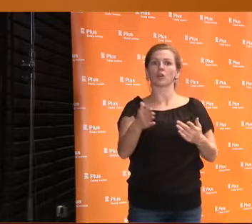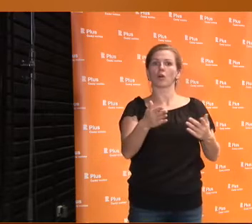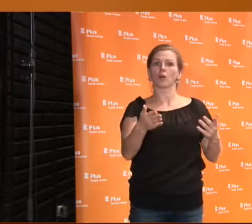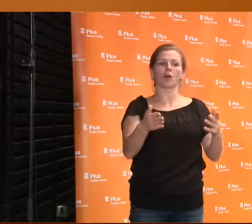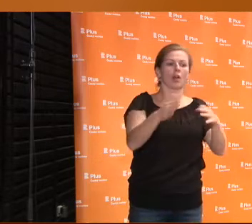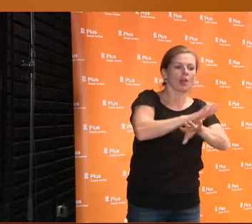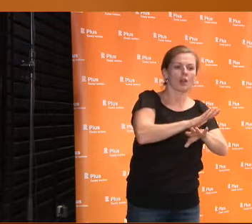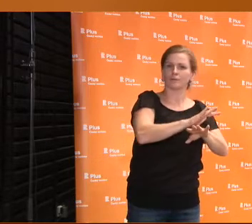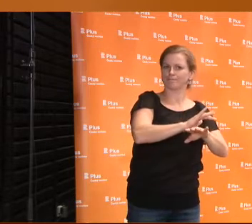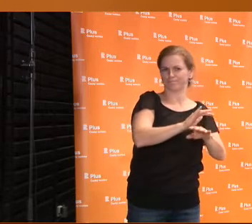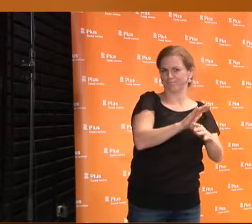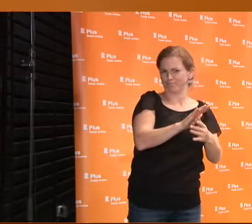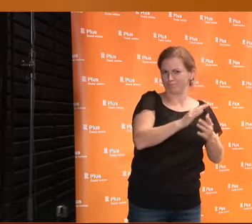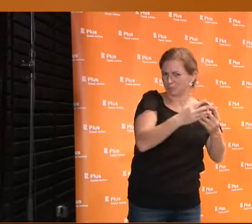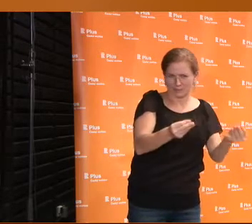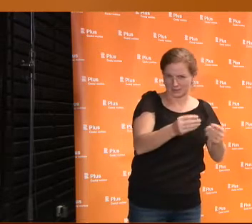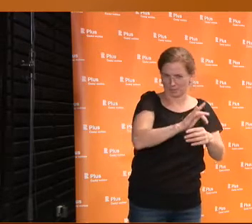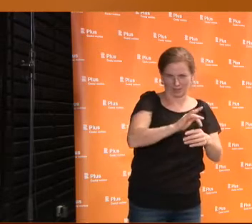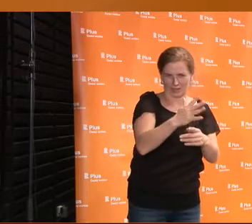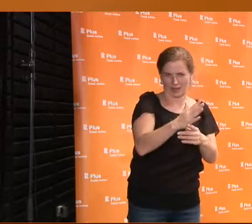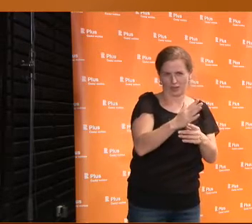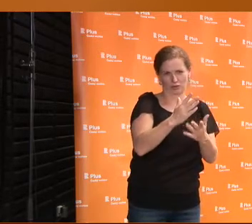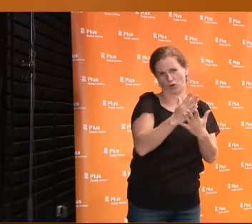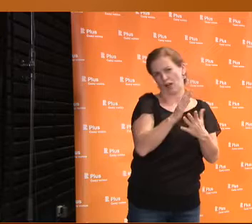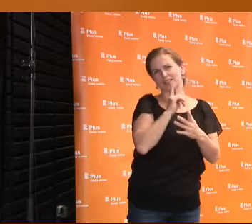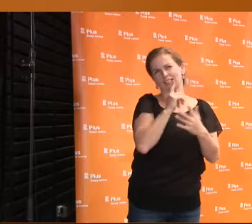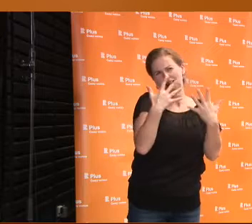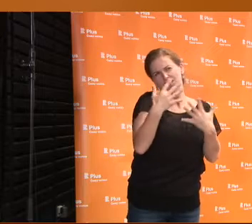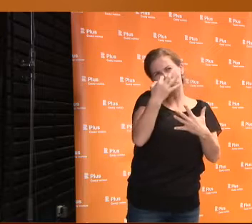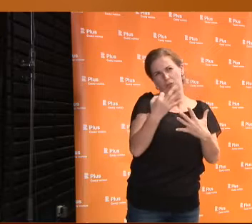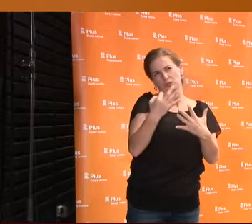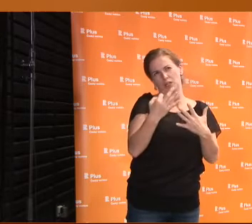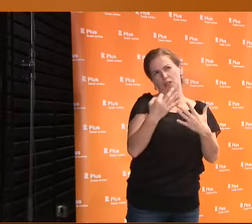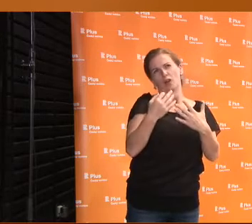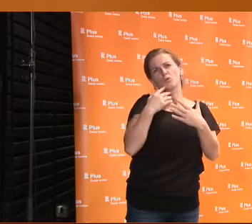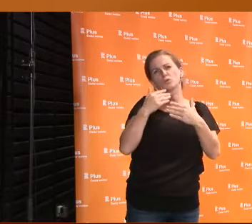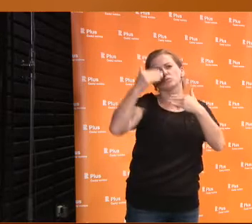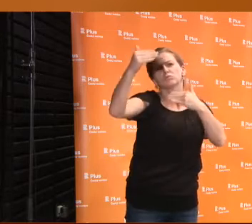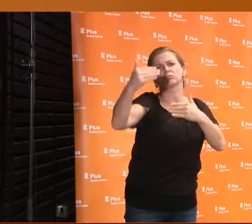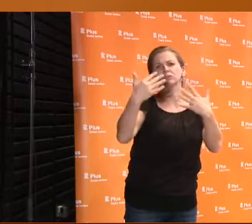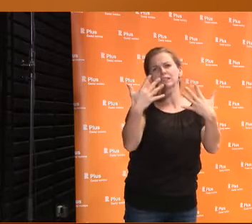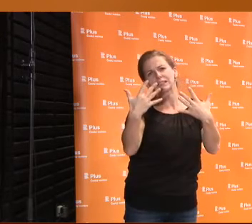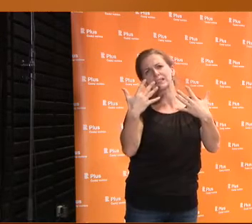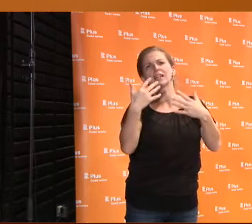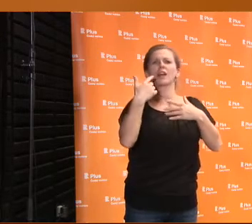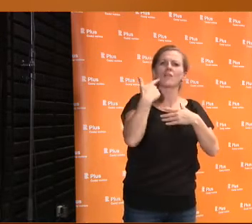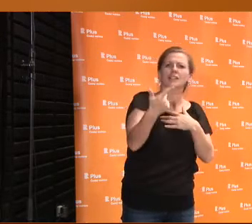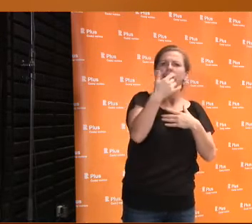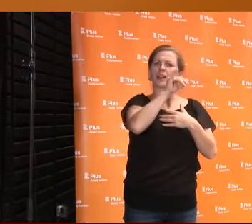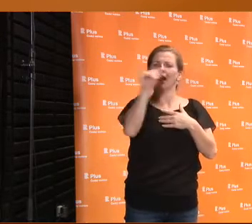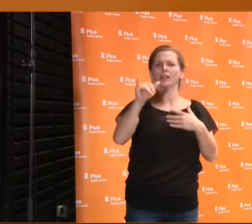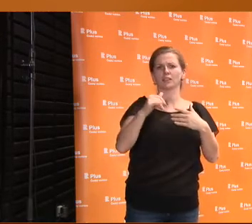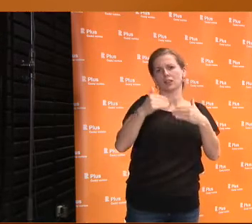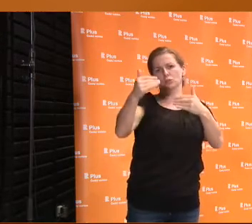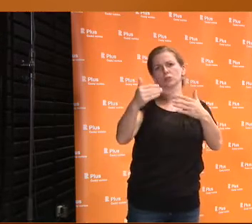která zaniknou, se predikuje asi 10 let v horizontu, 10% v horizontu 10 až 20 let. Ale velká část z nich bude